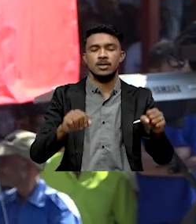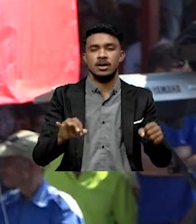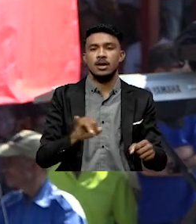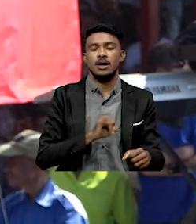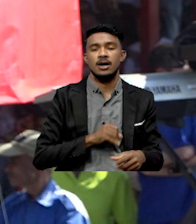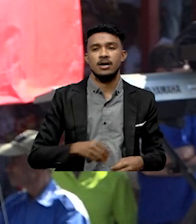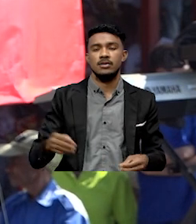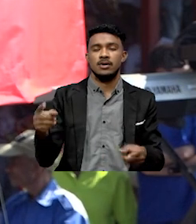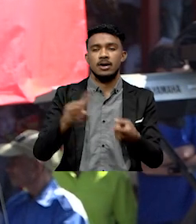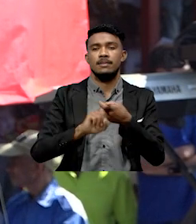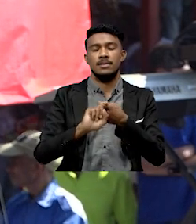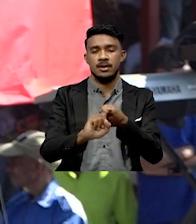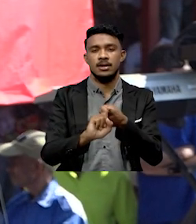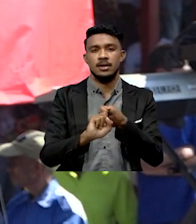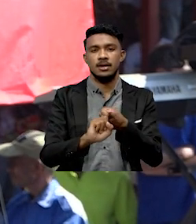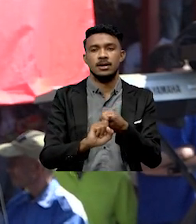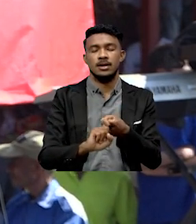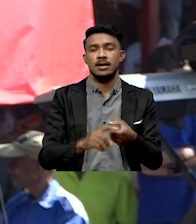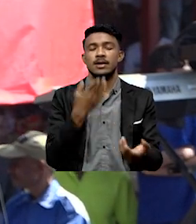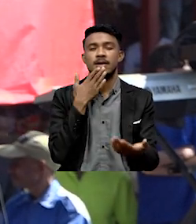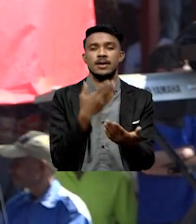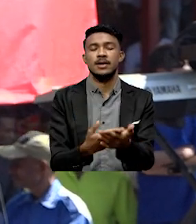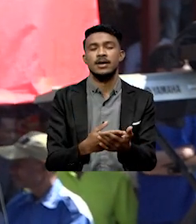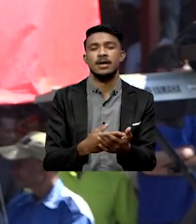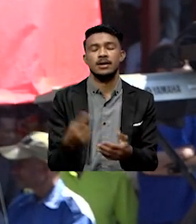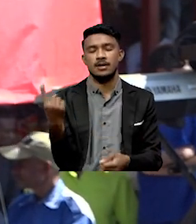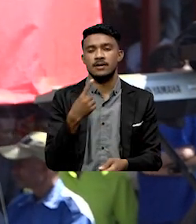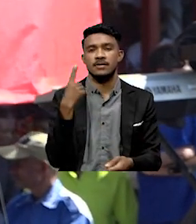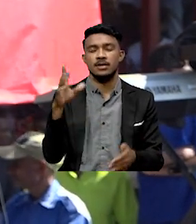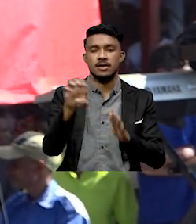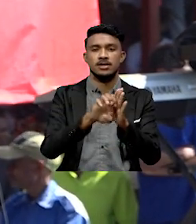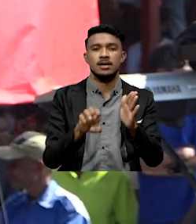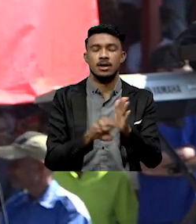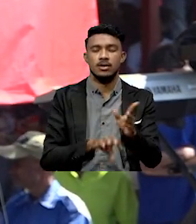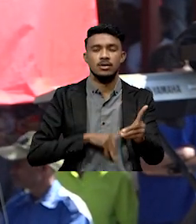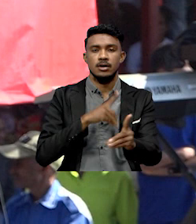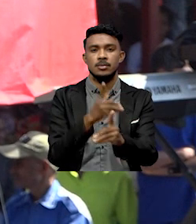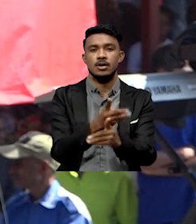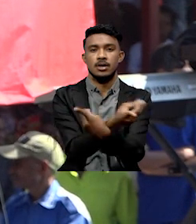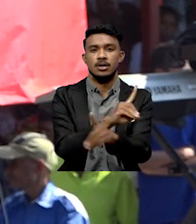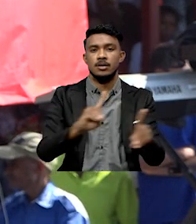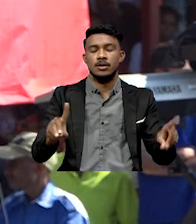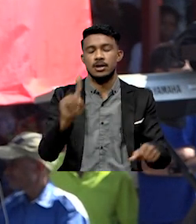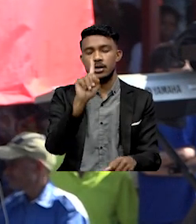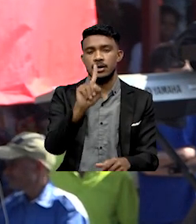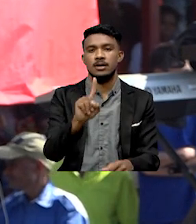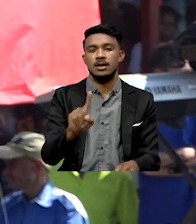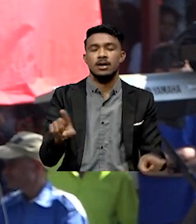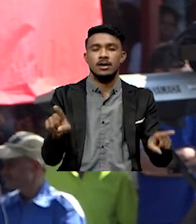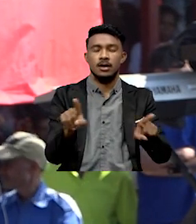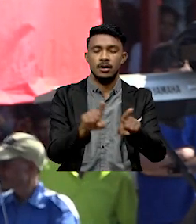sei hametin, dia kliutan, estadu de direitu demokratiku idane. Ne